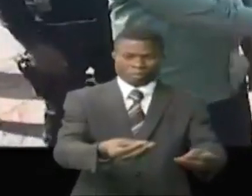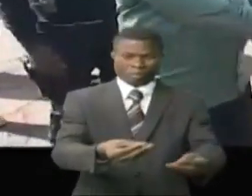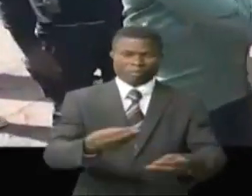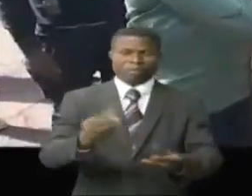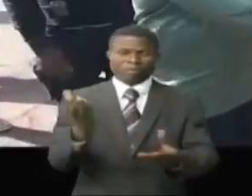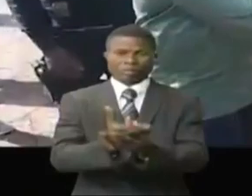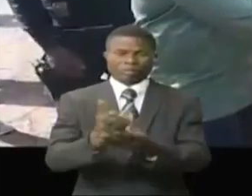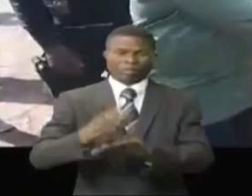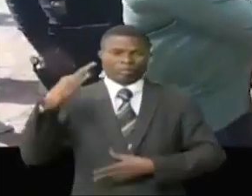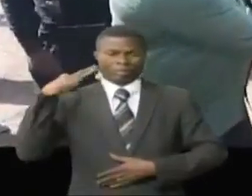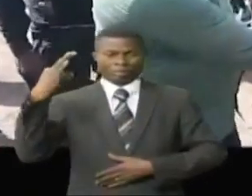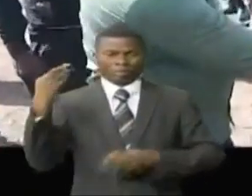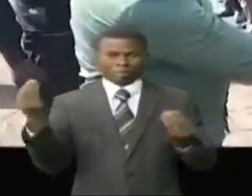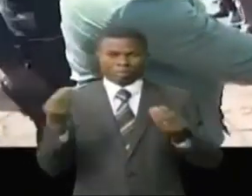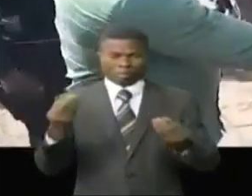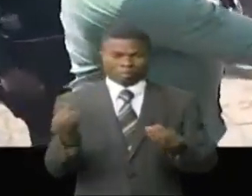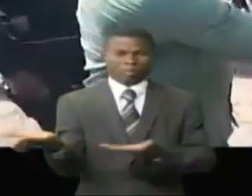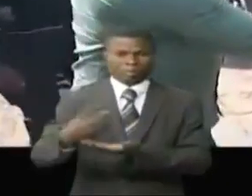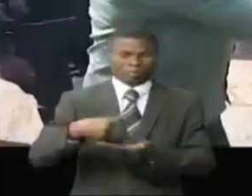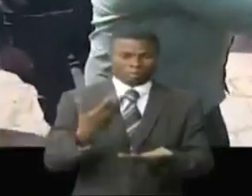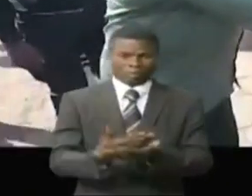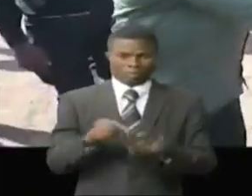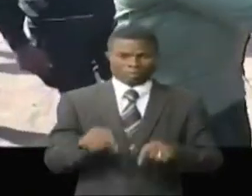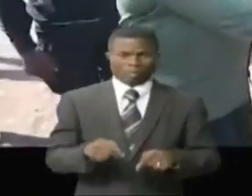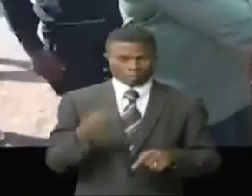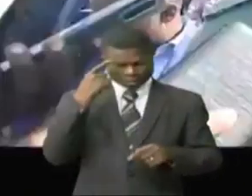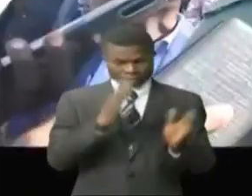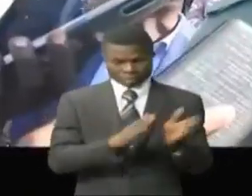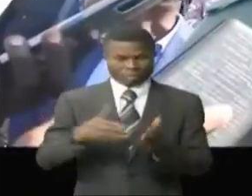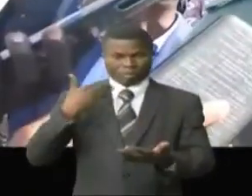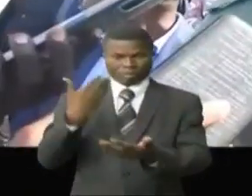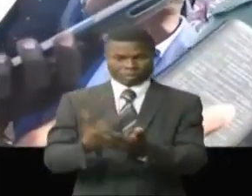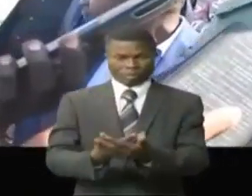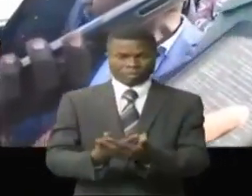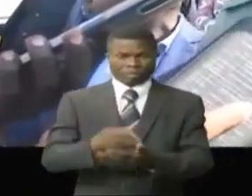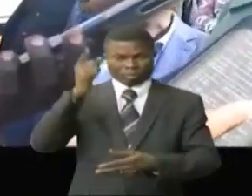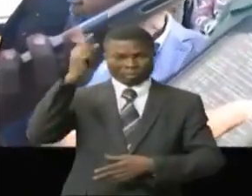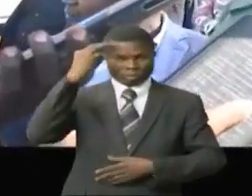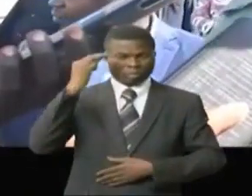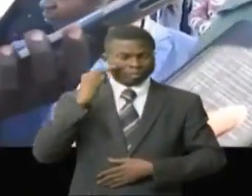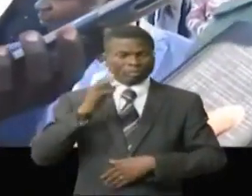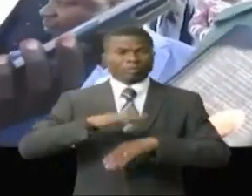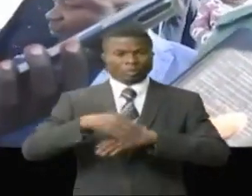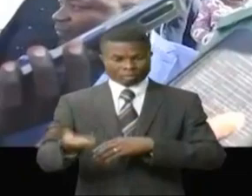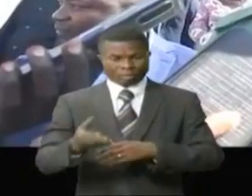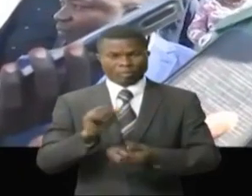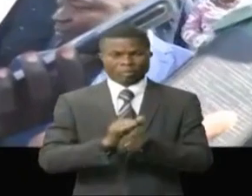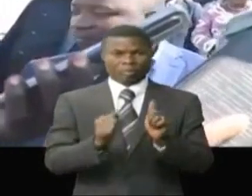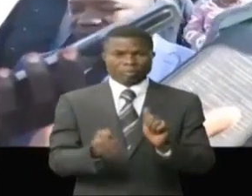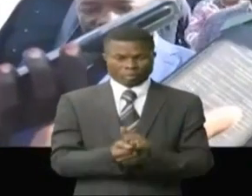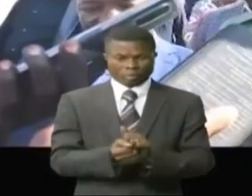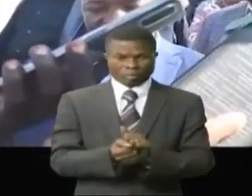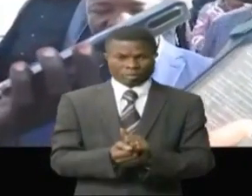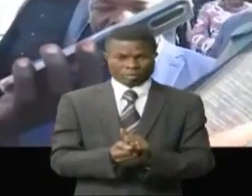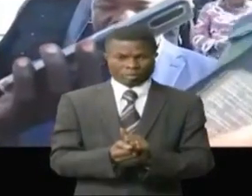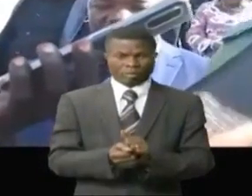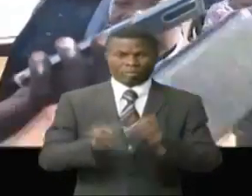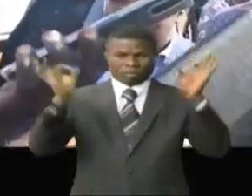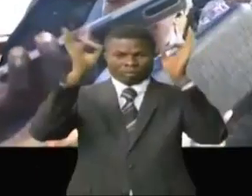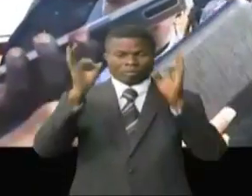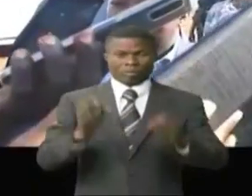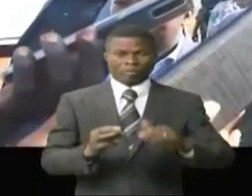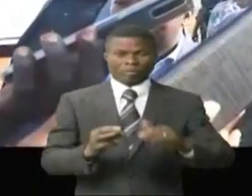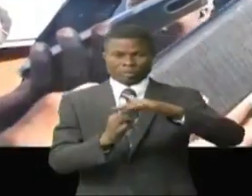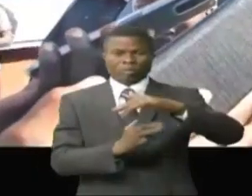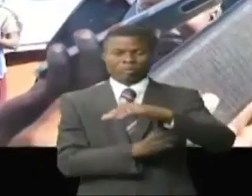m'a contraint à rentrer un peu vite pour que je prépare son arrivée. Mais dans l'entretien, ce qui concerne le problème des ponts,